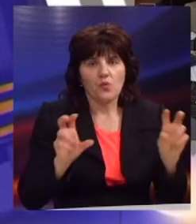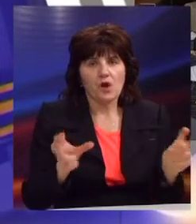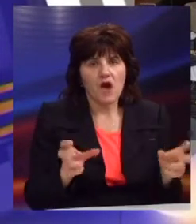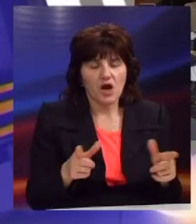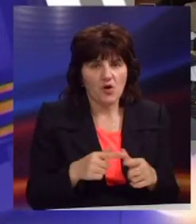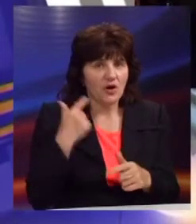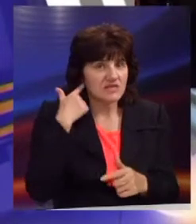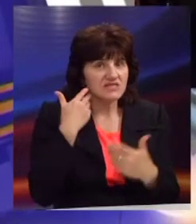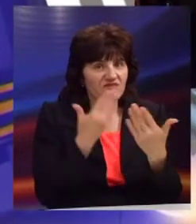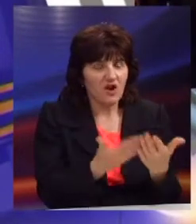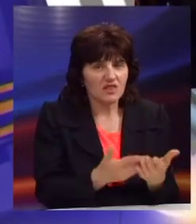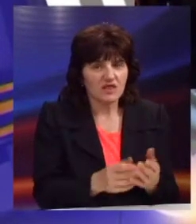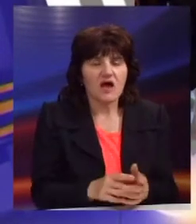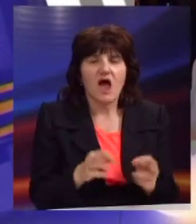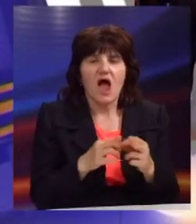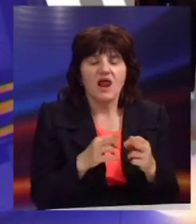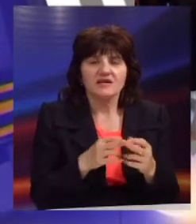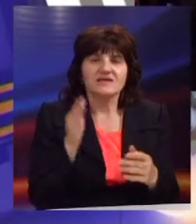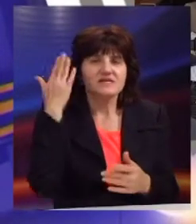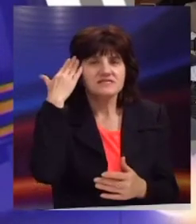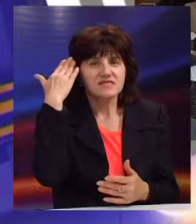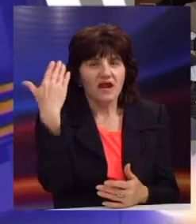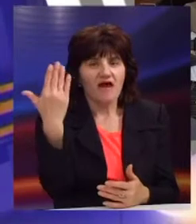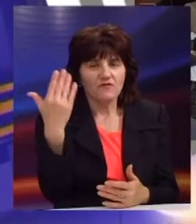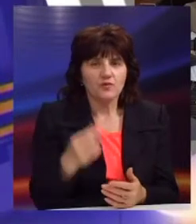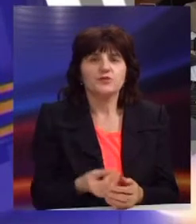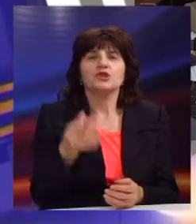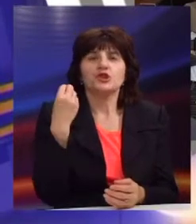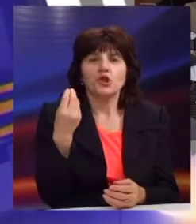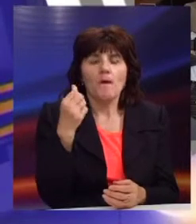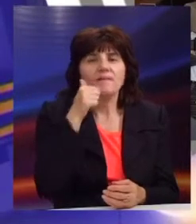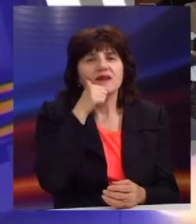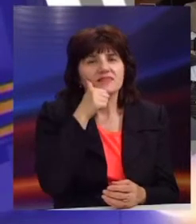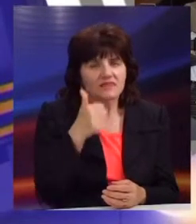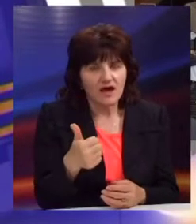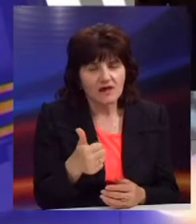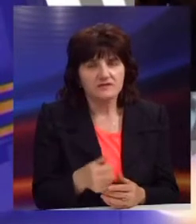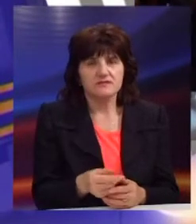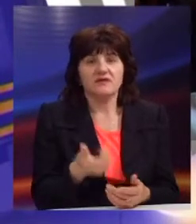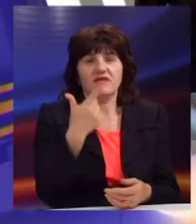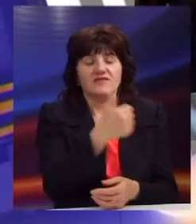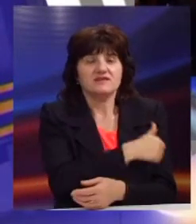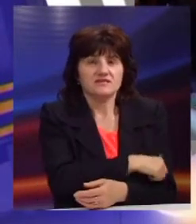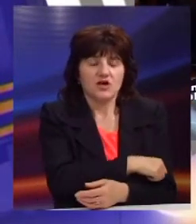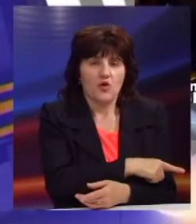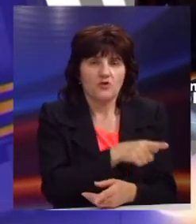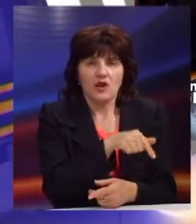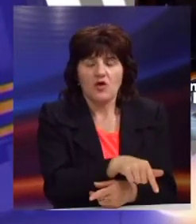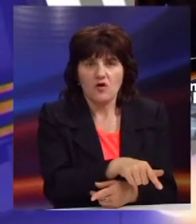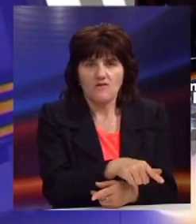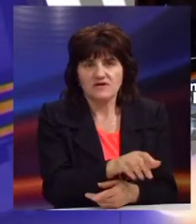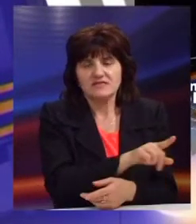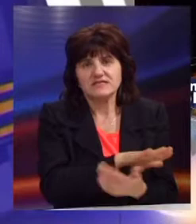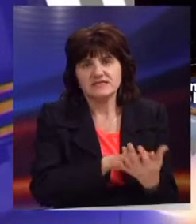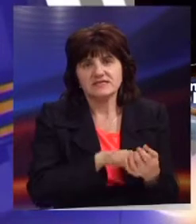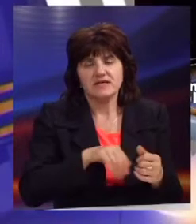Jueko, izvolite. Vlado, teta Anica ovde. Zdravo. O, Anice, dobar dan. Anica Tot je već 20 godina uz